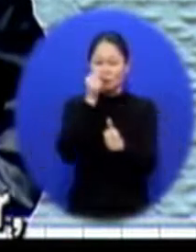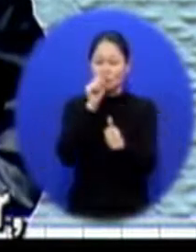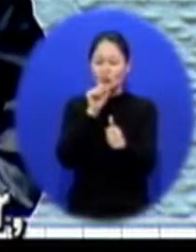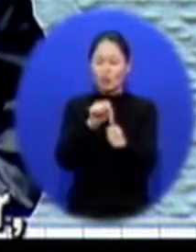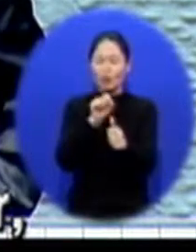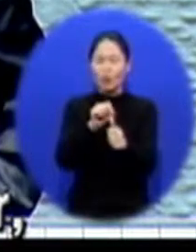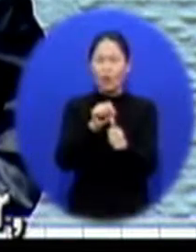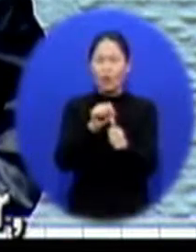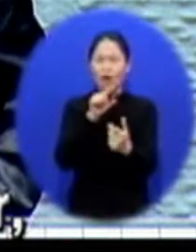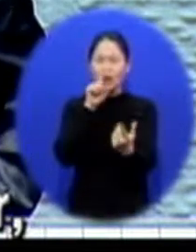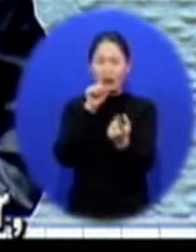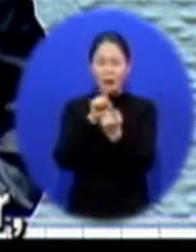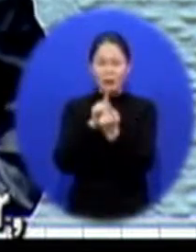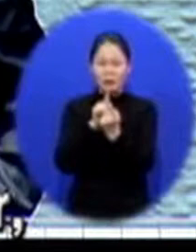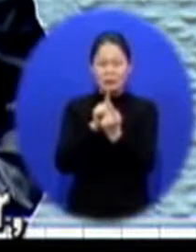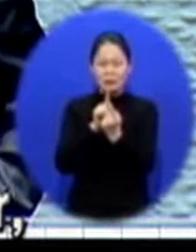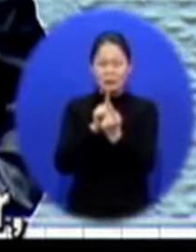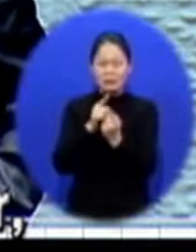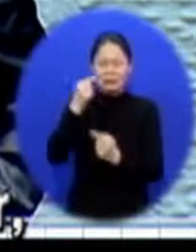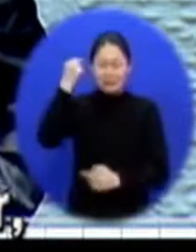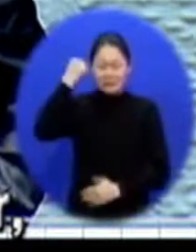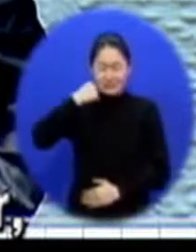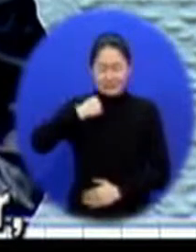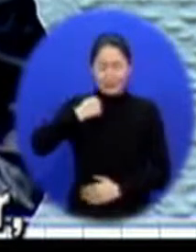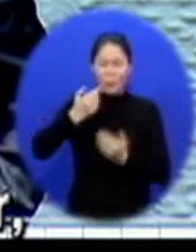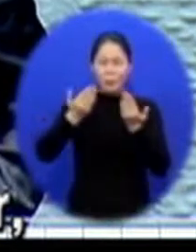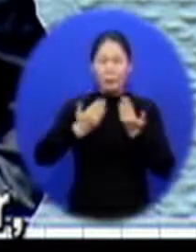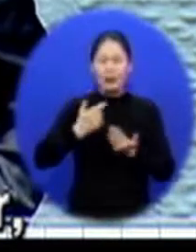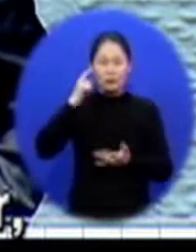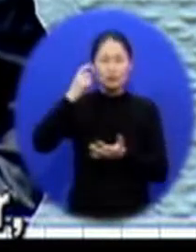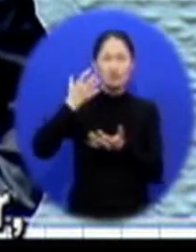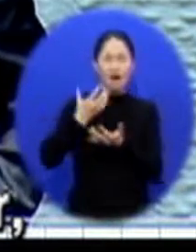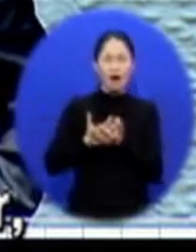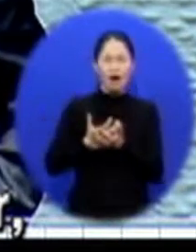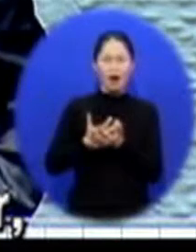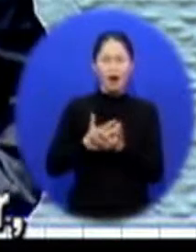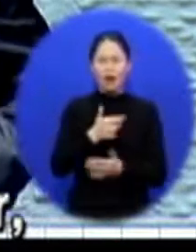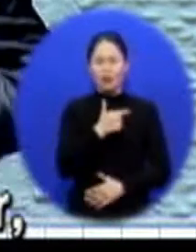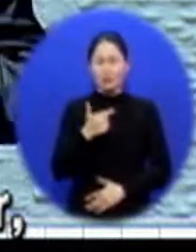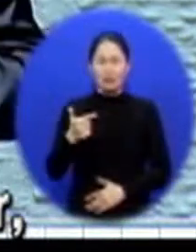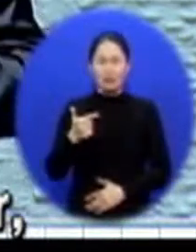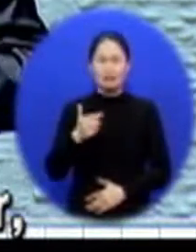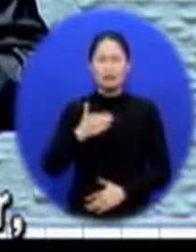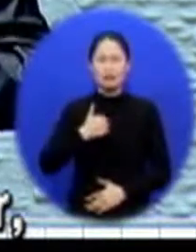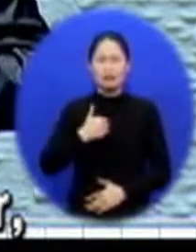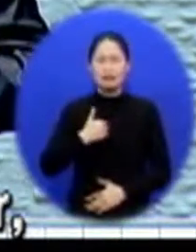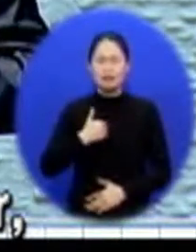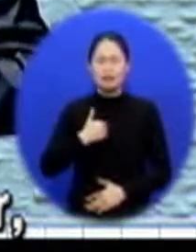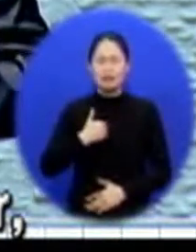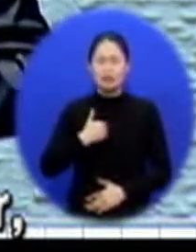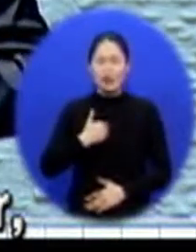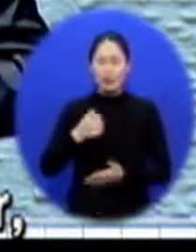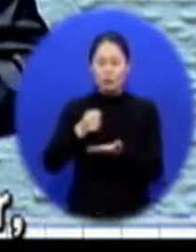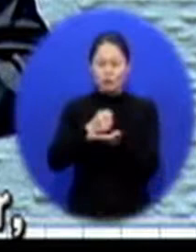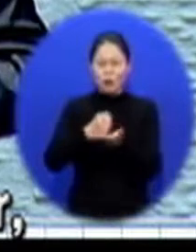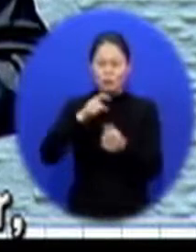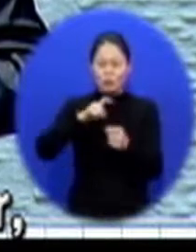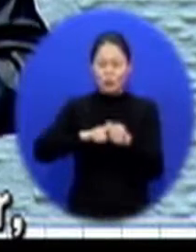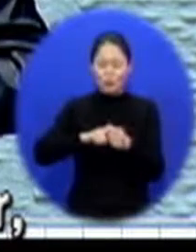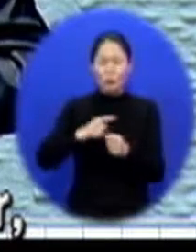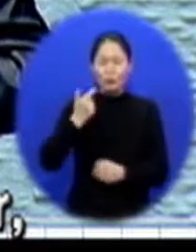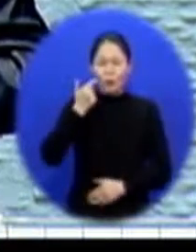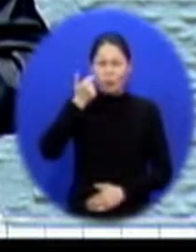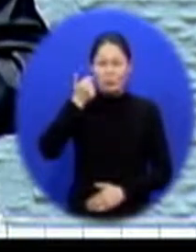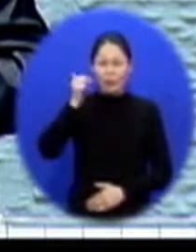아 느끼고 받았던 충격은 대단히 컸습니다 아 저는 운명적 으로 목사가 되어야 될